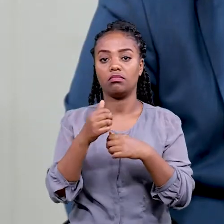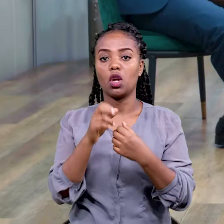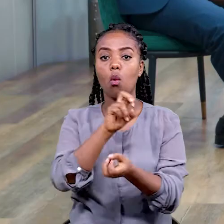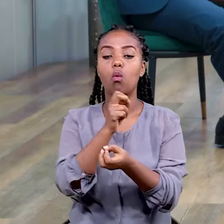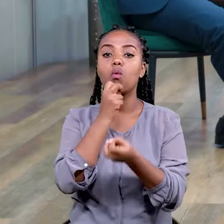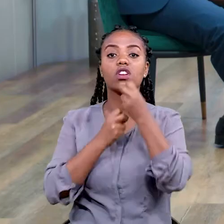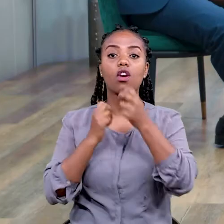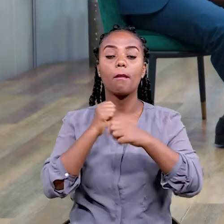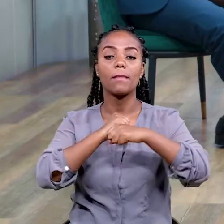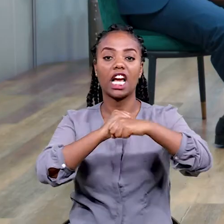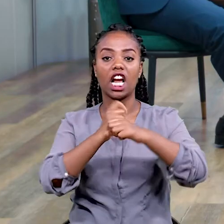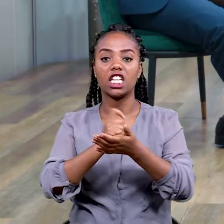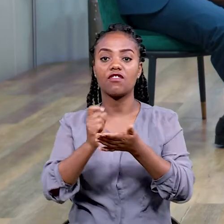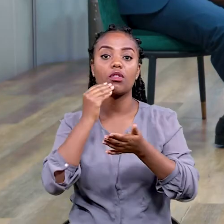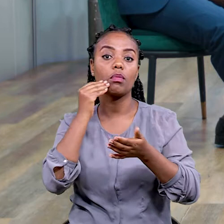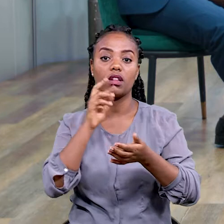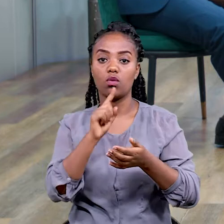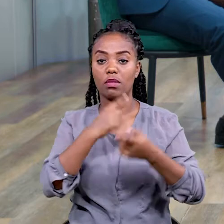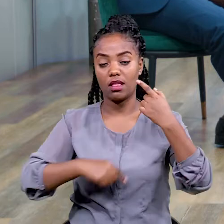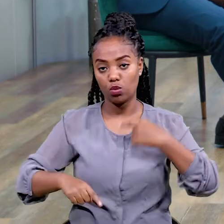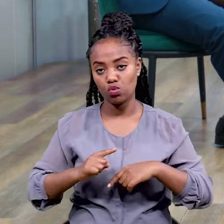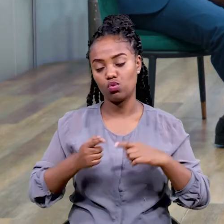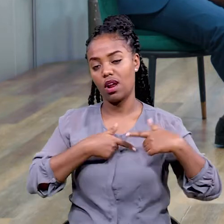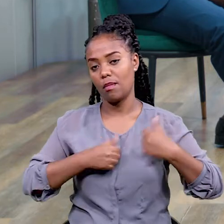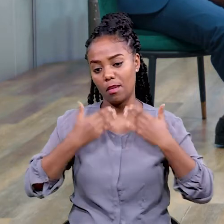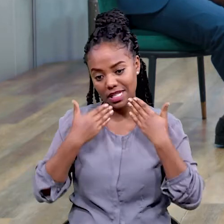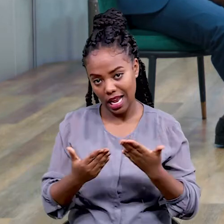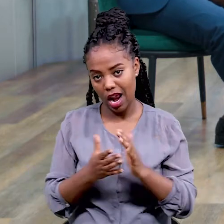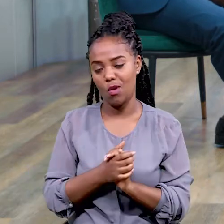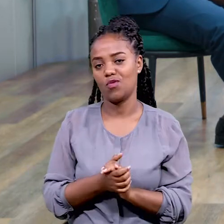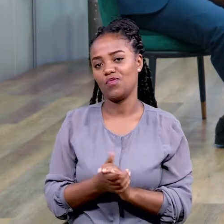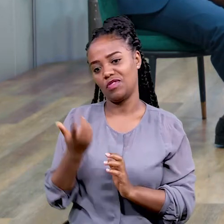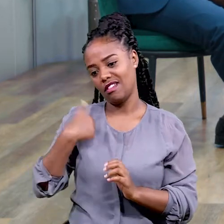መድኃኒትና ወንጀል መከላከል ጽህፈት ቤት ናቸው። ስለመጣችሁ ከልብ እናመሰግናለን።